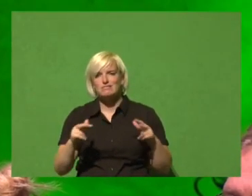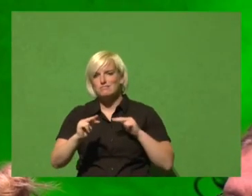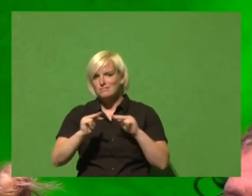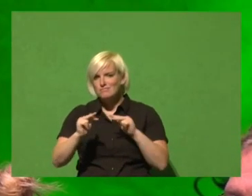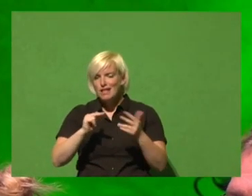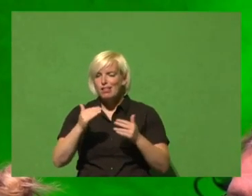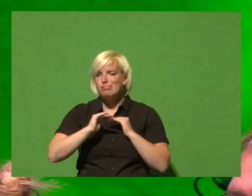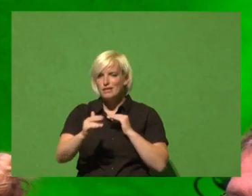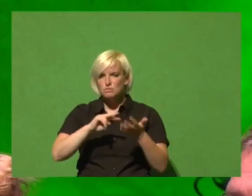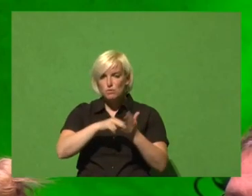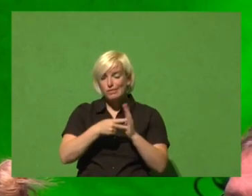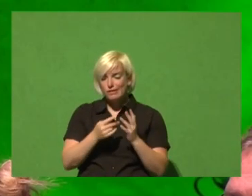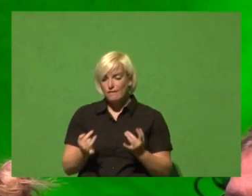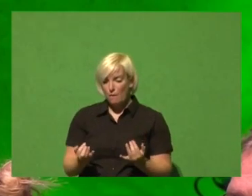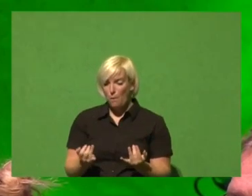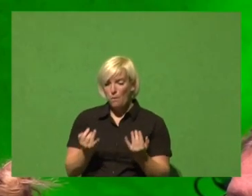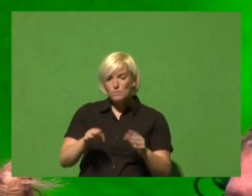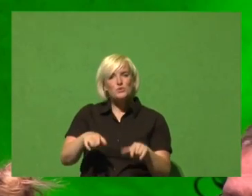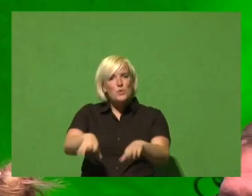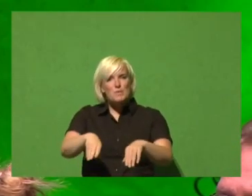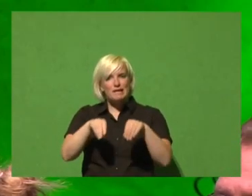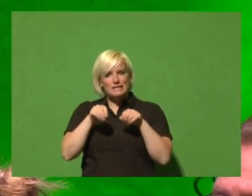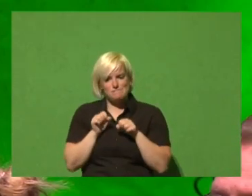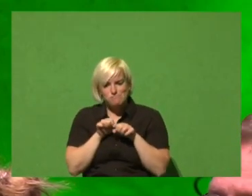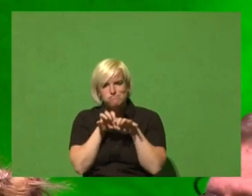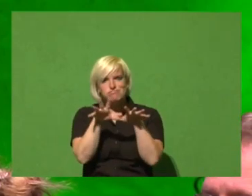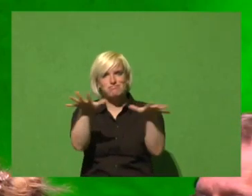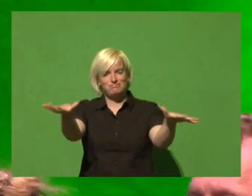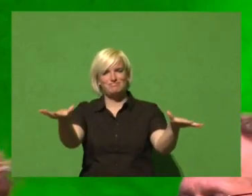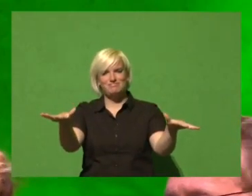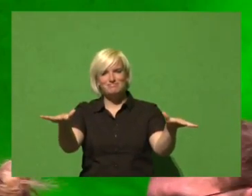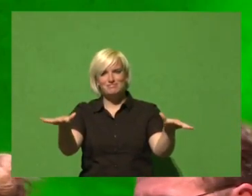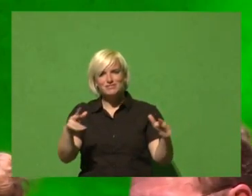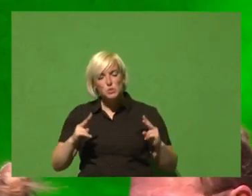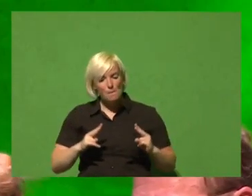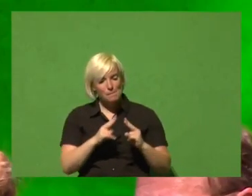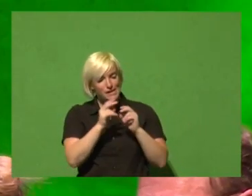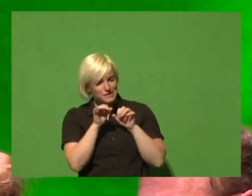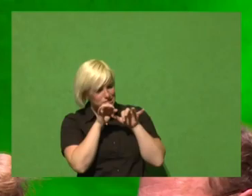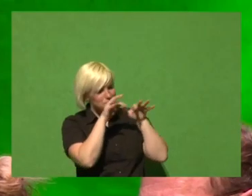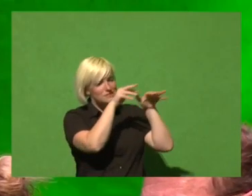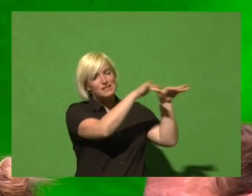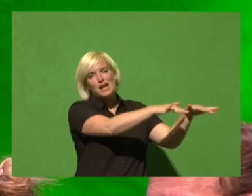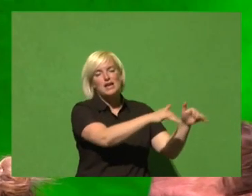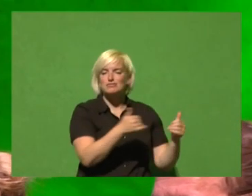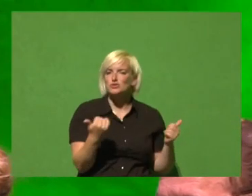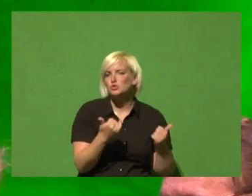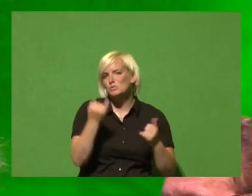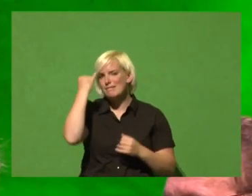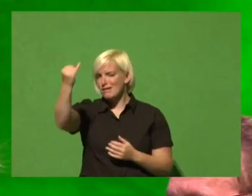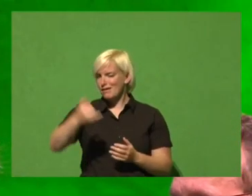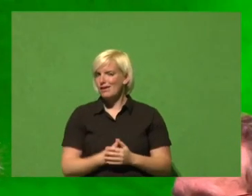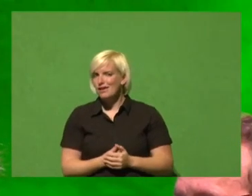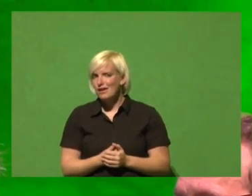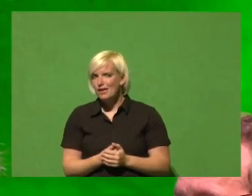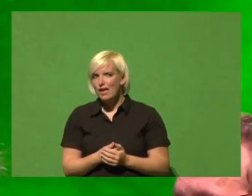nachholen, was von unten schon wächst. Und das ist das Tolle mit dieser Aktion, das nach Paris zu tragen. Ich war jetzt gerade in unserer Partnerregion,